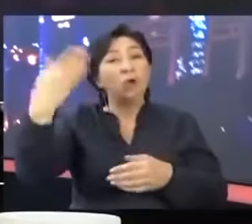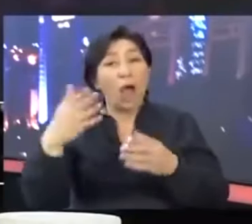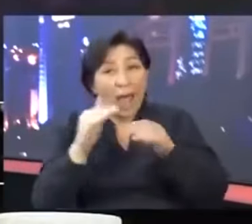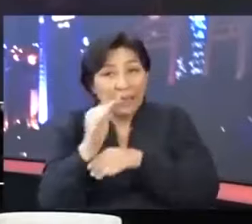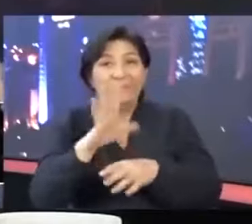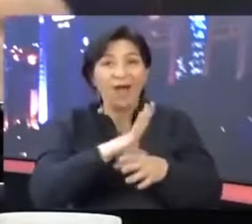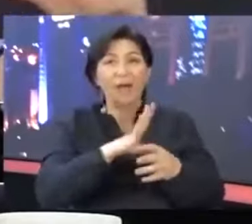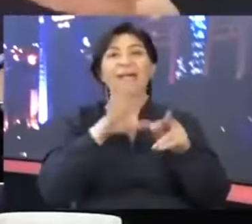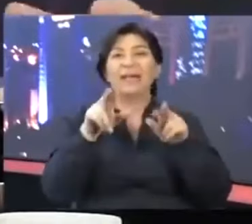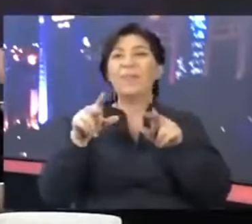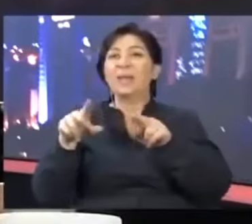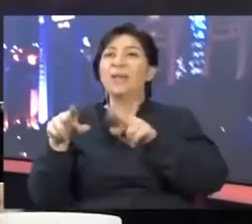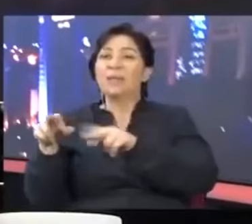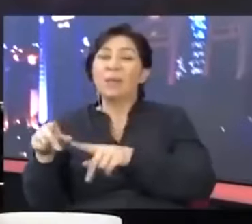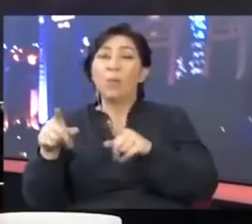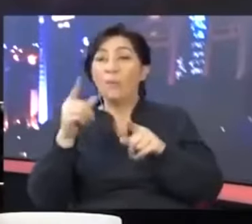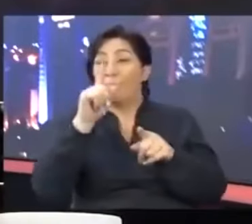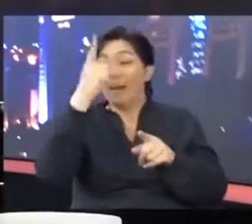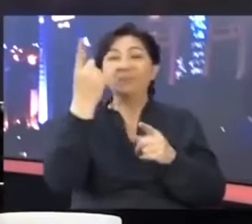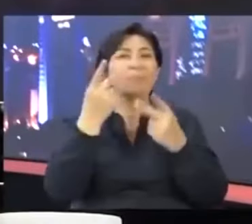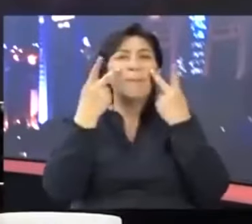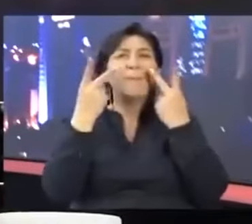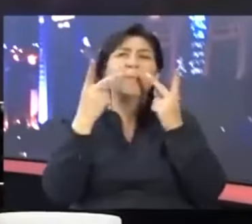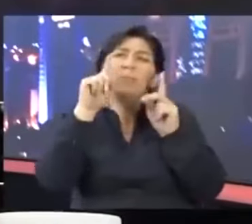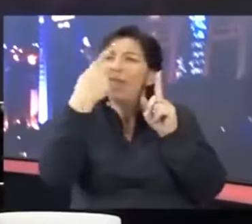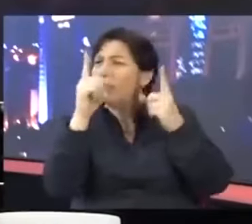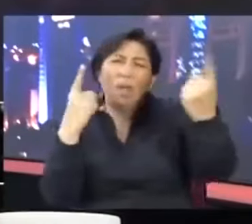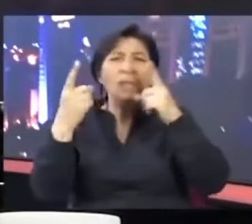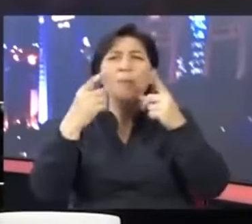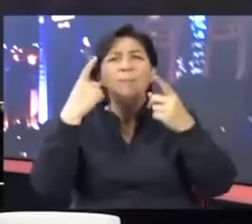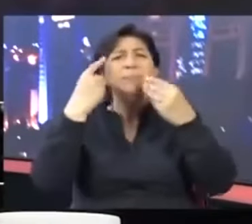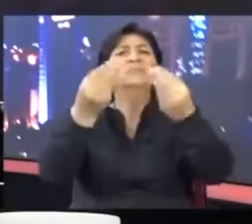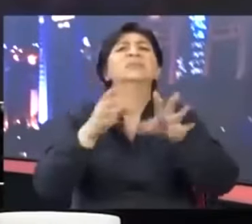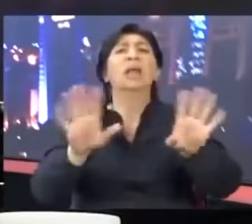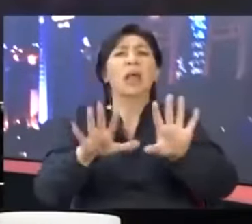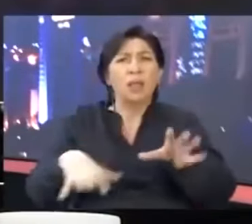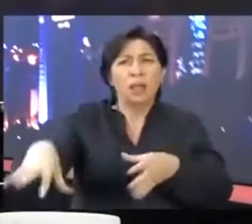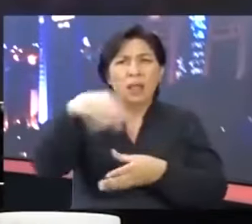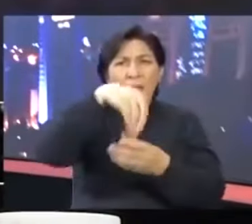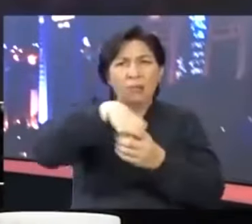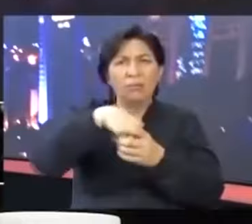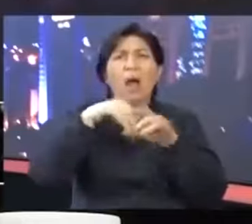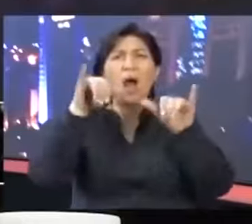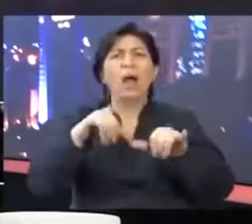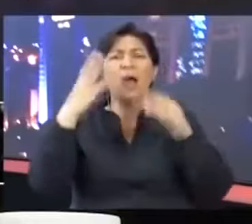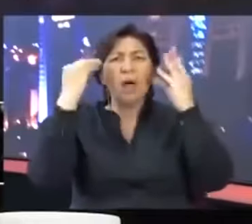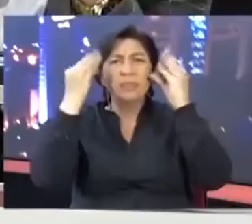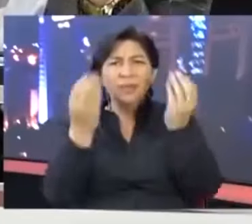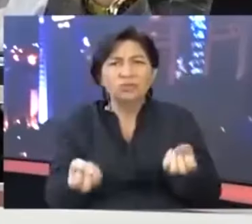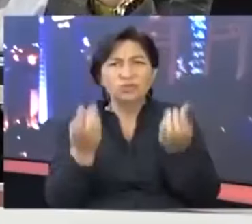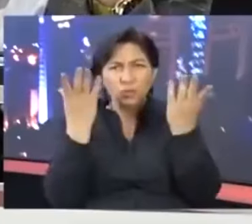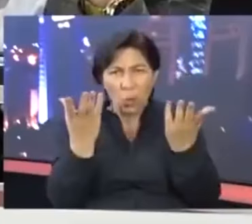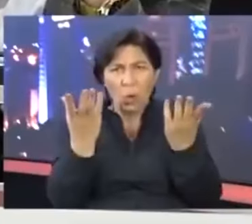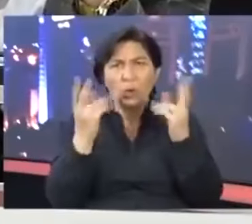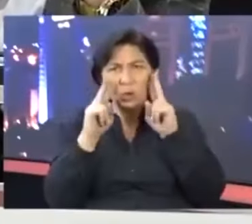inanma şek şeklinde bu kitaplar yani birbirinden bağımsız mesajlar veren kitaplar değil hani insani bozmaları ayıklık hepsinin aynı mesajı